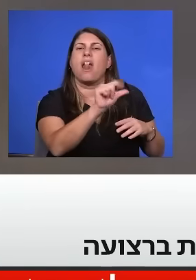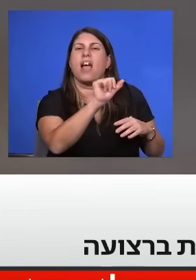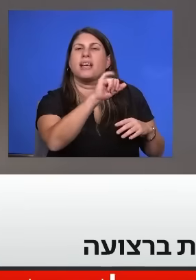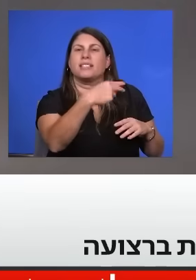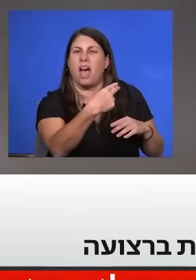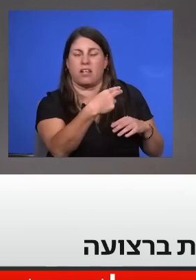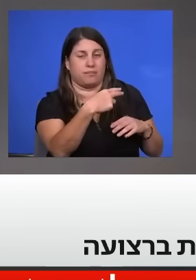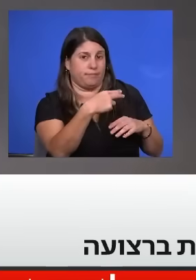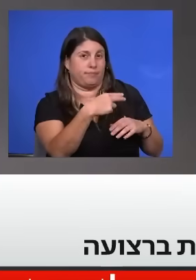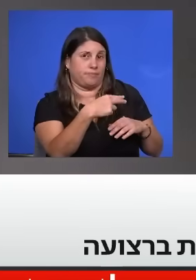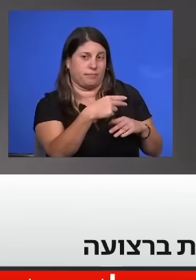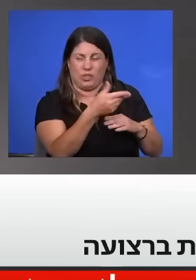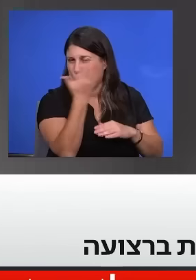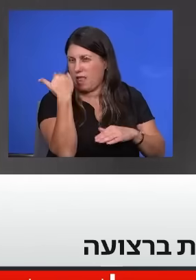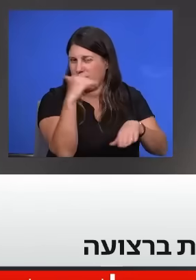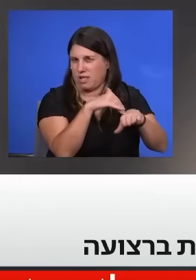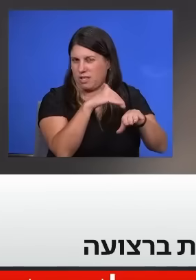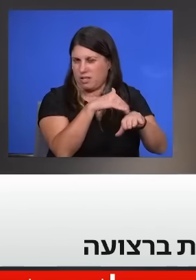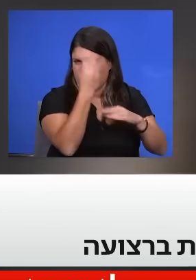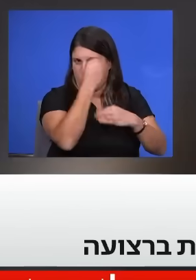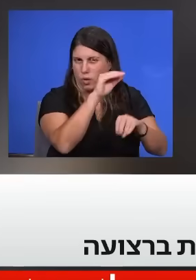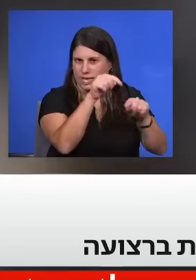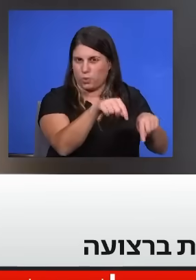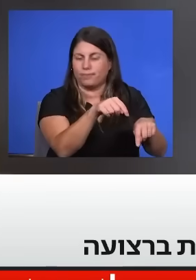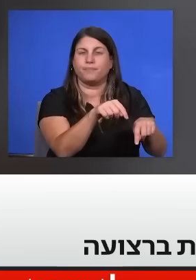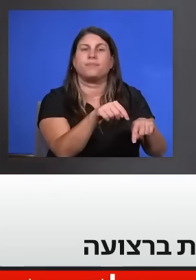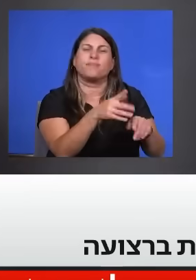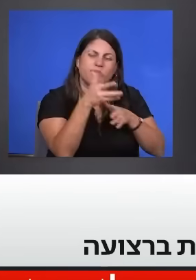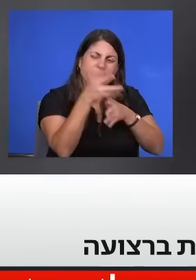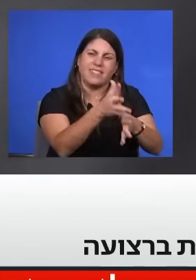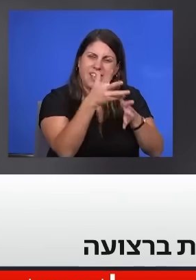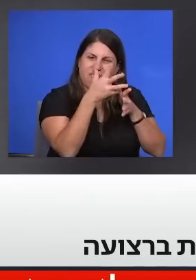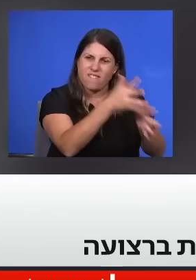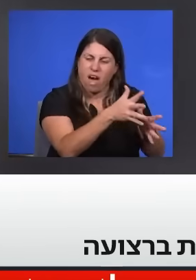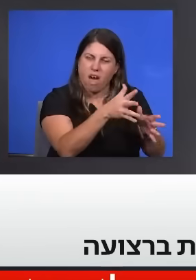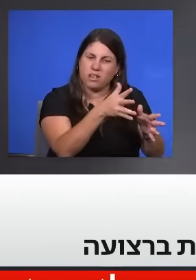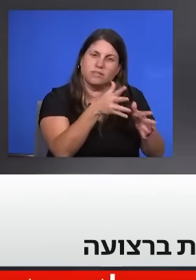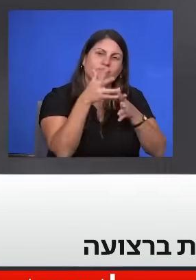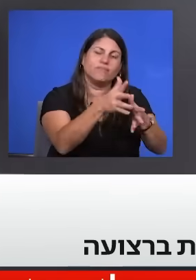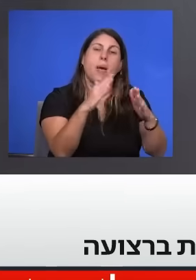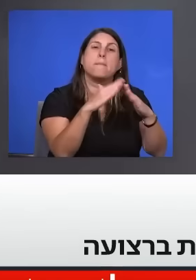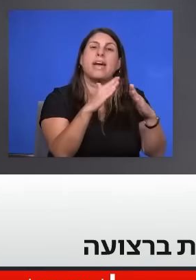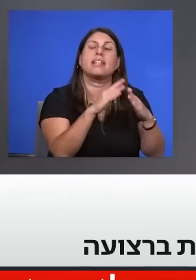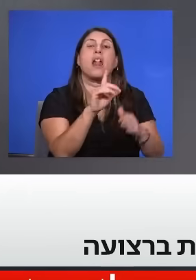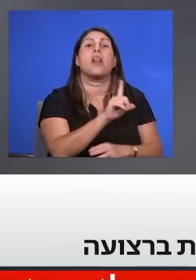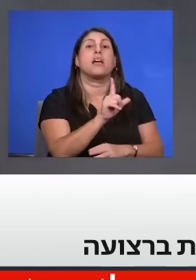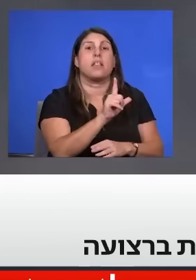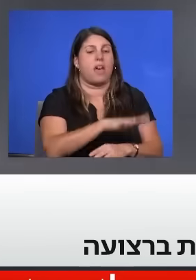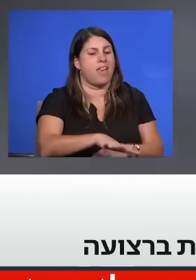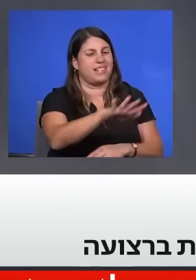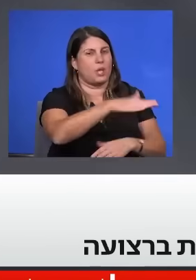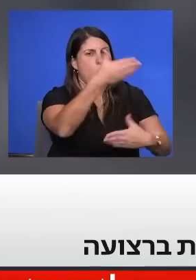ואיתי דיווחו. אז אותה תקיפה ארטילרית מכוונת לבית לאיה, בעצם אזור החיץ הראשון שבו